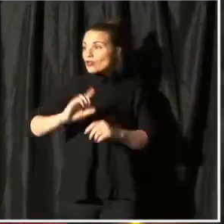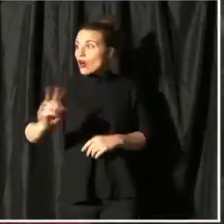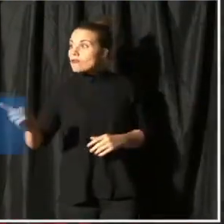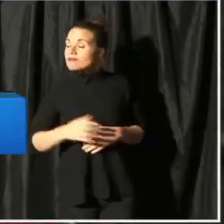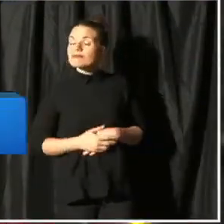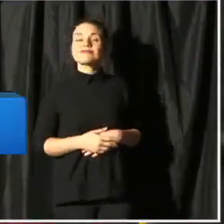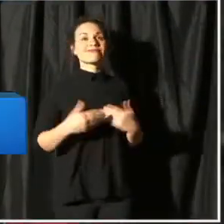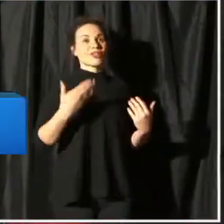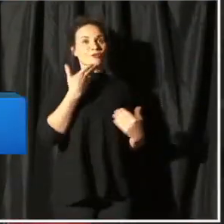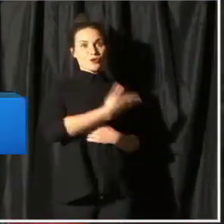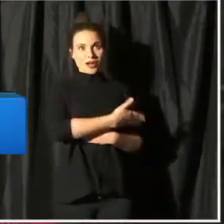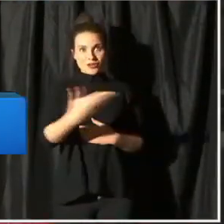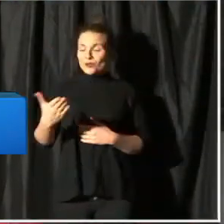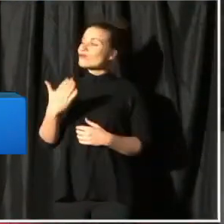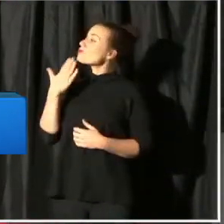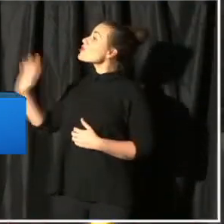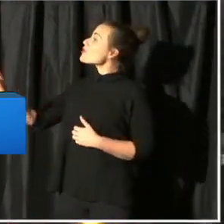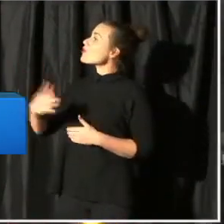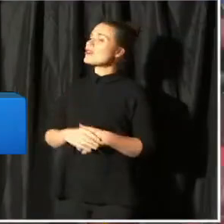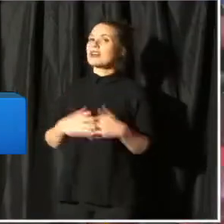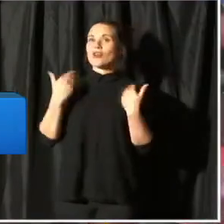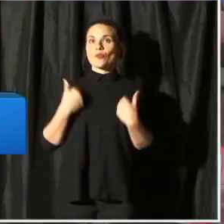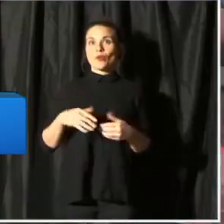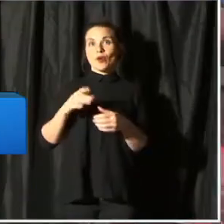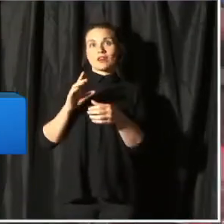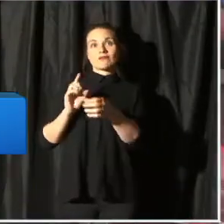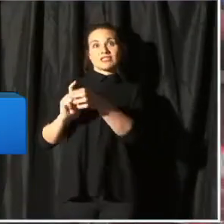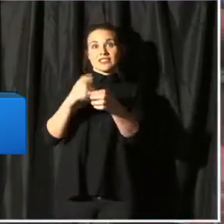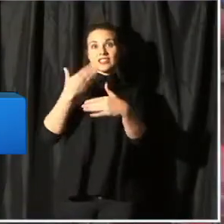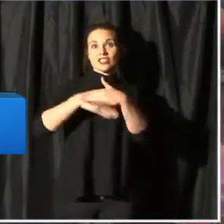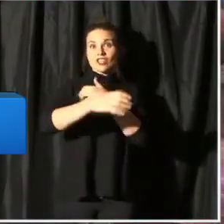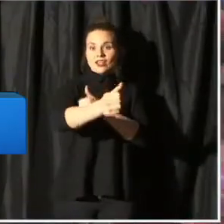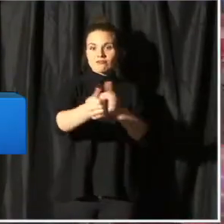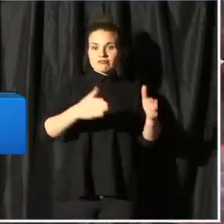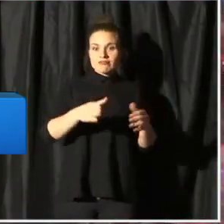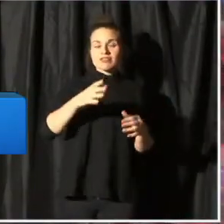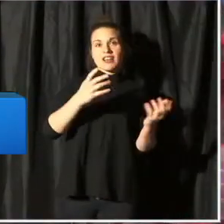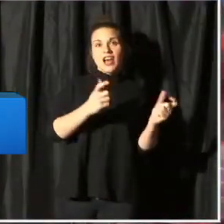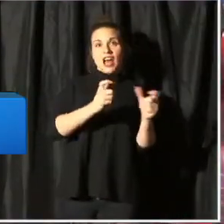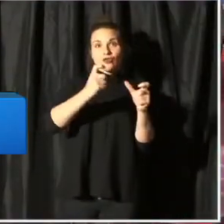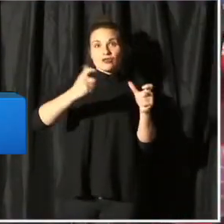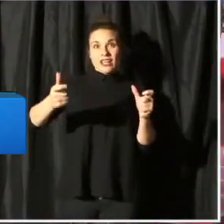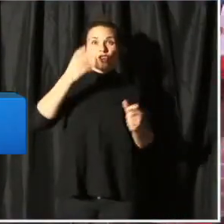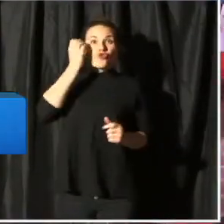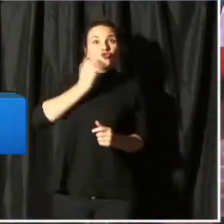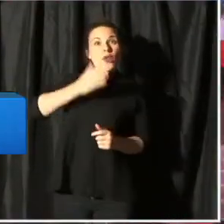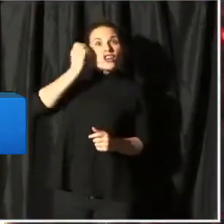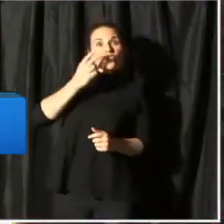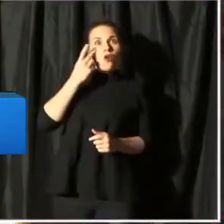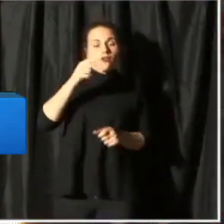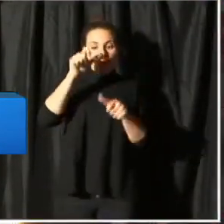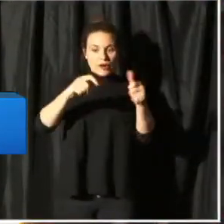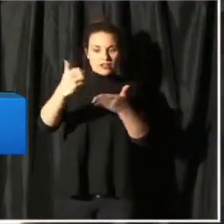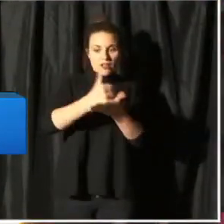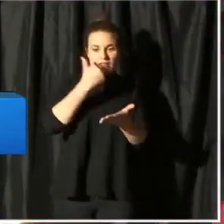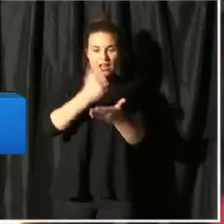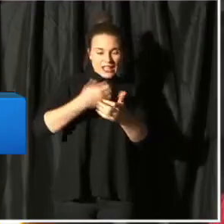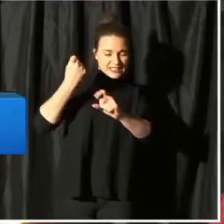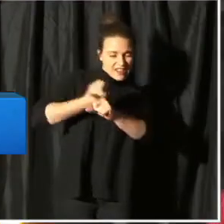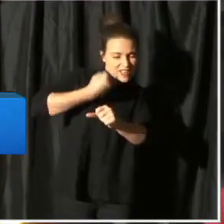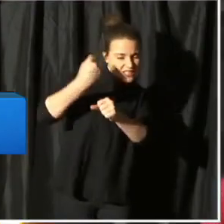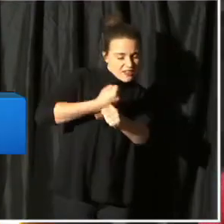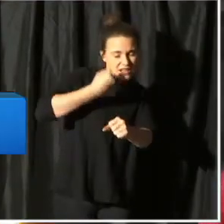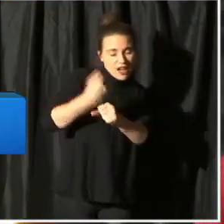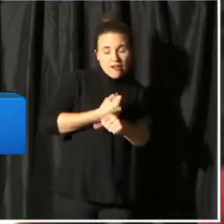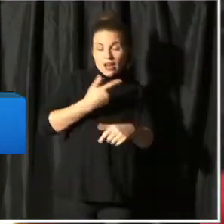syndicaliste dans l'industrie et tout les jours je voit des salariés qui n'en peuvent plus de travailler durement à partir du 15 du mois il y en a qui ne peuvent même plus payer